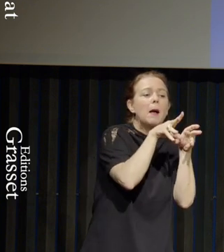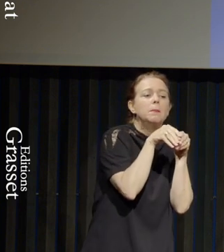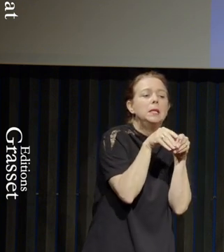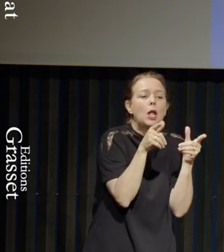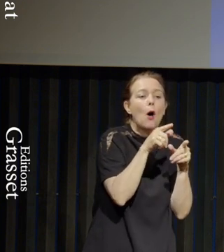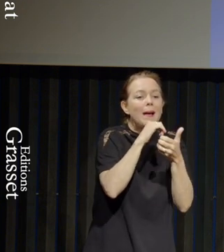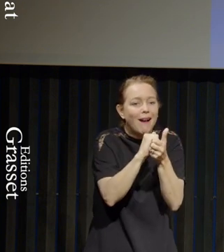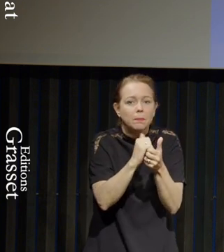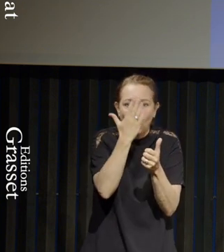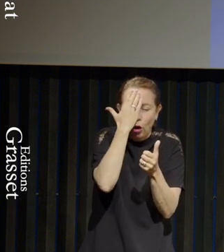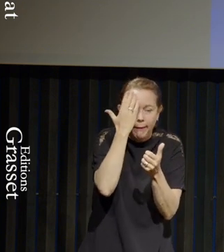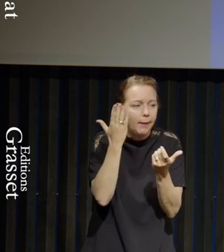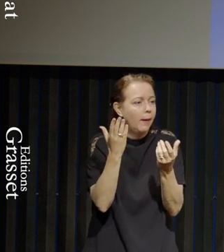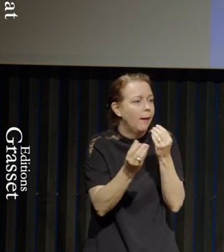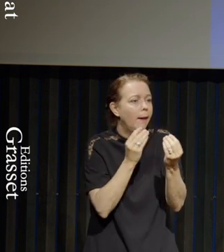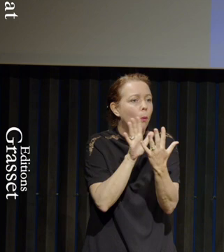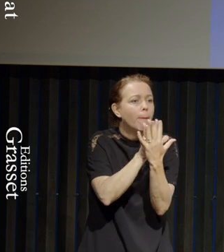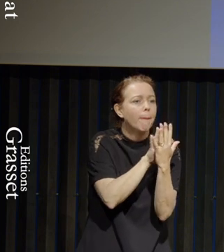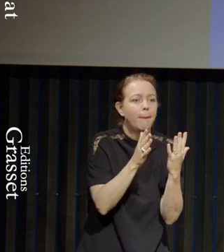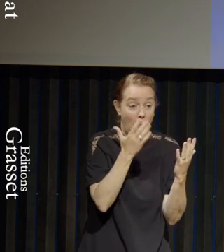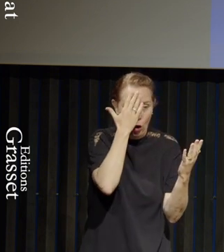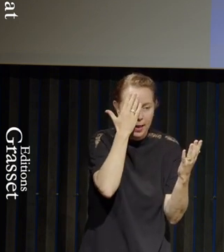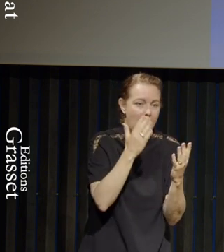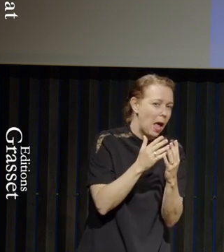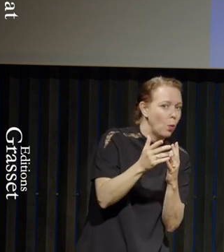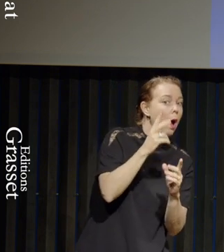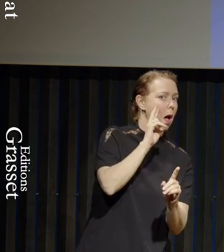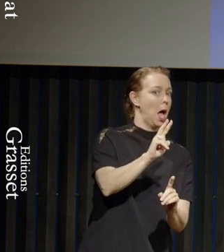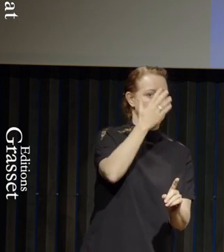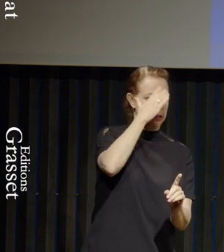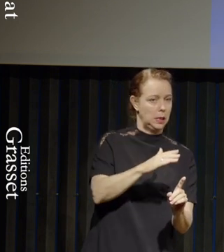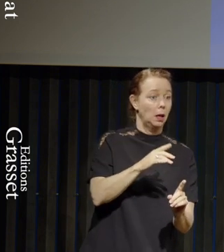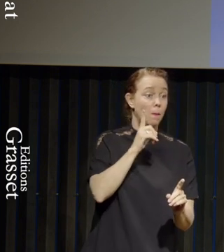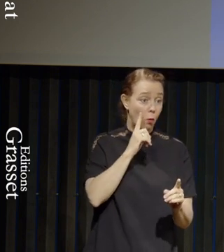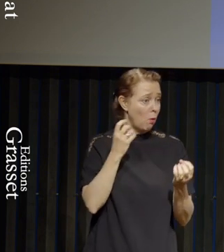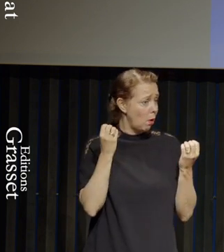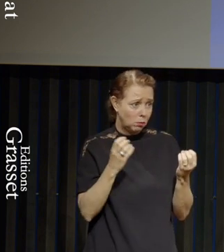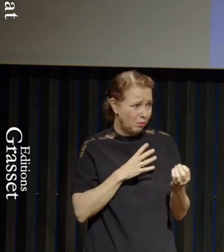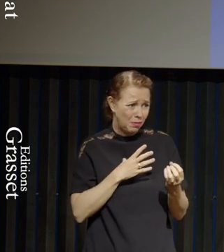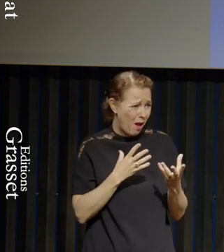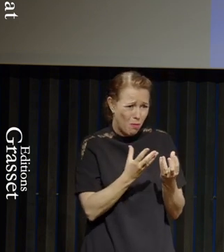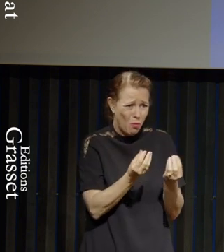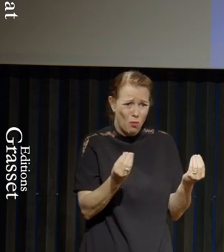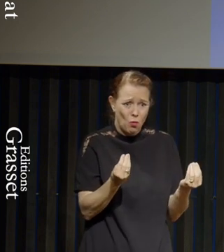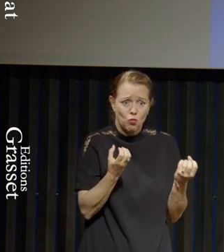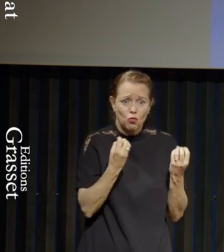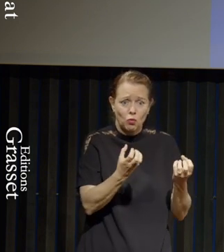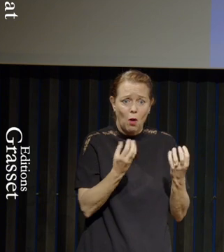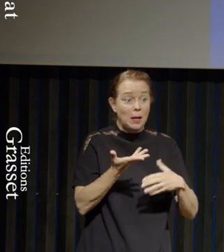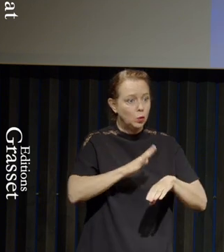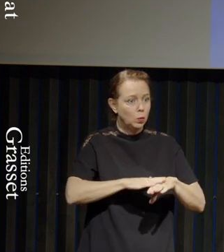des amis à proximité, dans des liens assez proches. Puisqu'ils sont très fréquents, ces troubles mentaux, et pour autant, on n'en parle